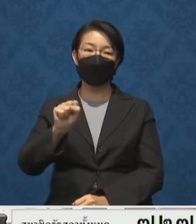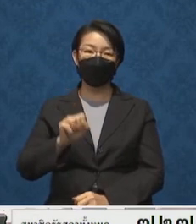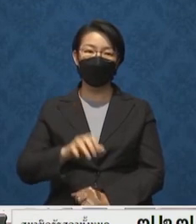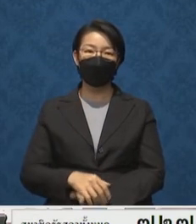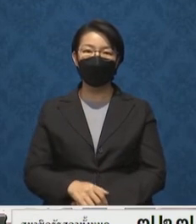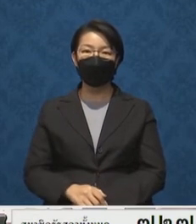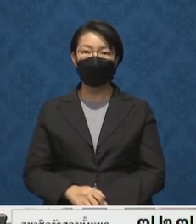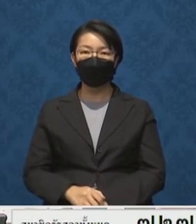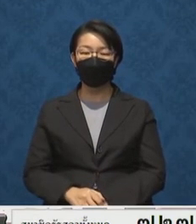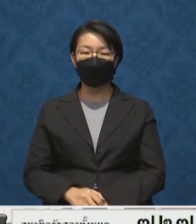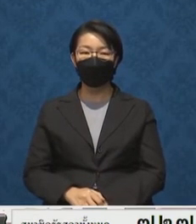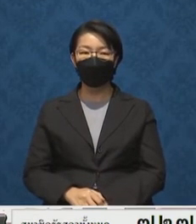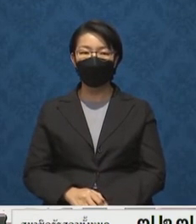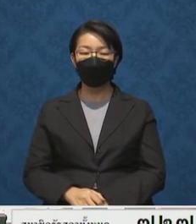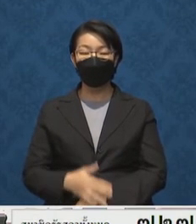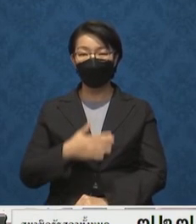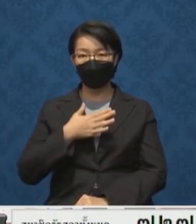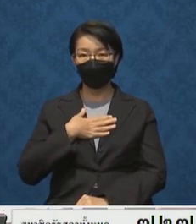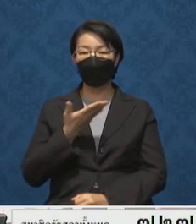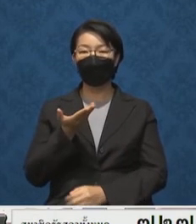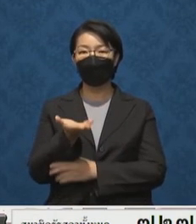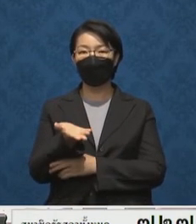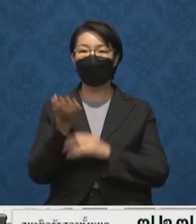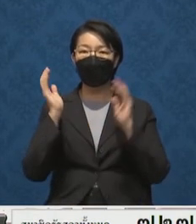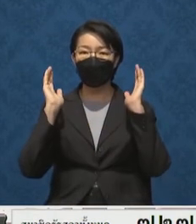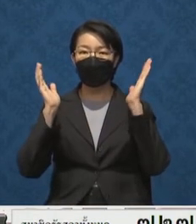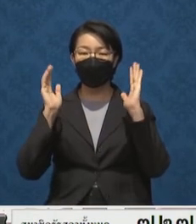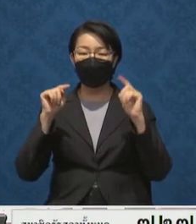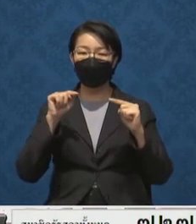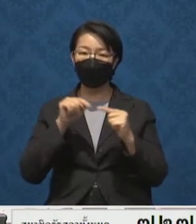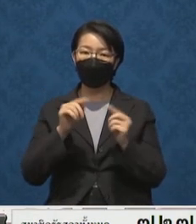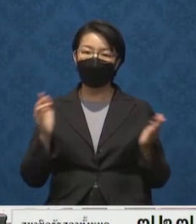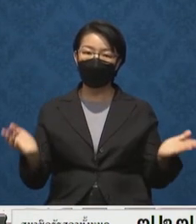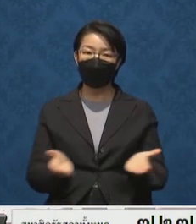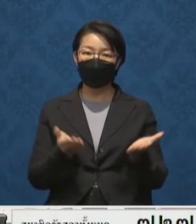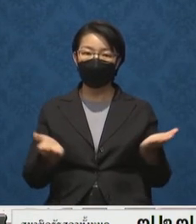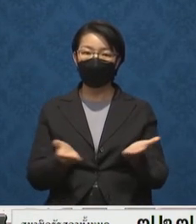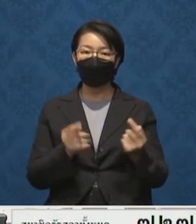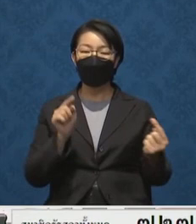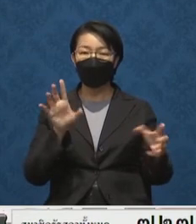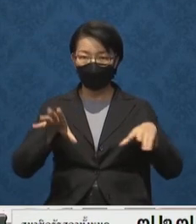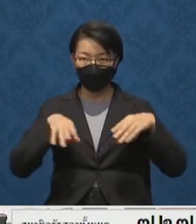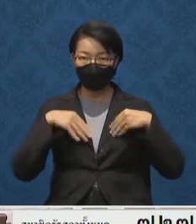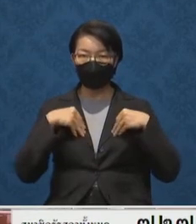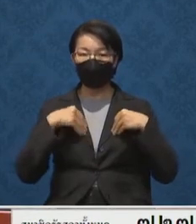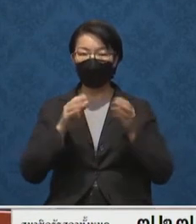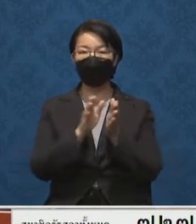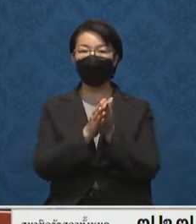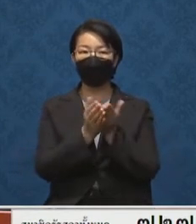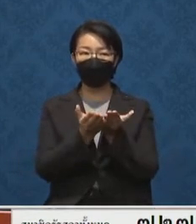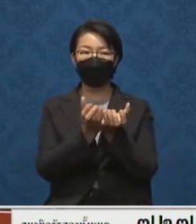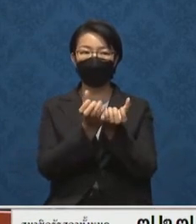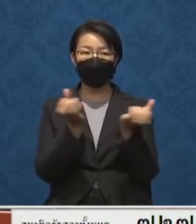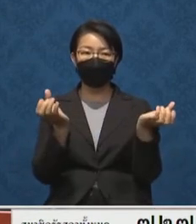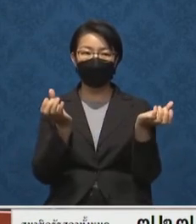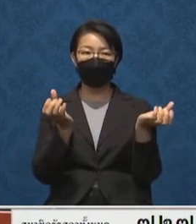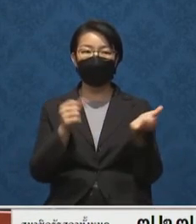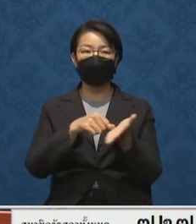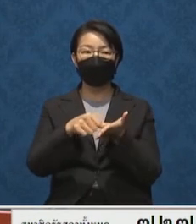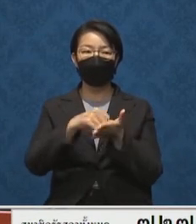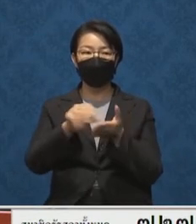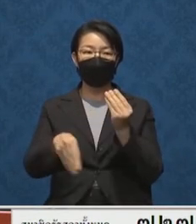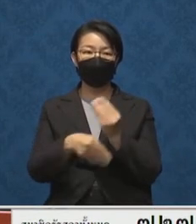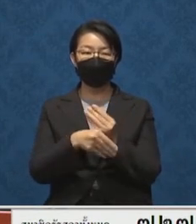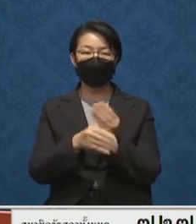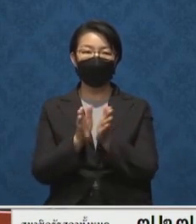บผมขออภิปัย สนัสนุร่างนำนูนแ่งราชนาคจากไทยแ้ไขเพิมเติม ฉบั